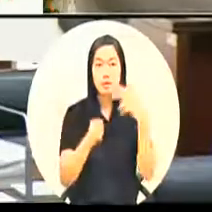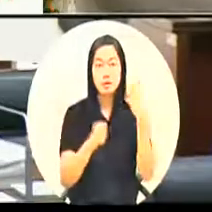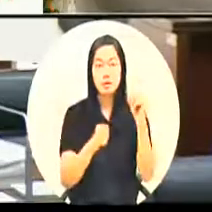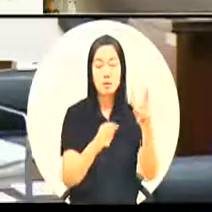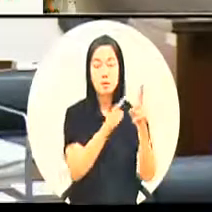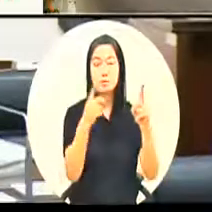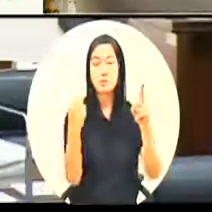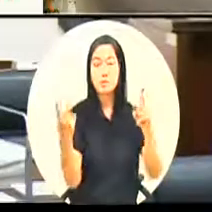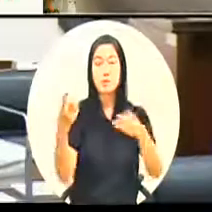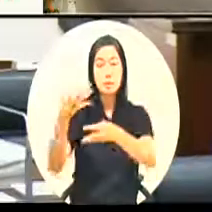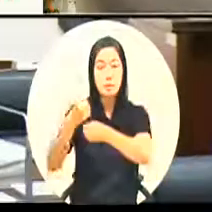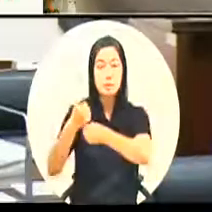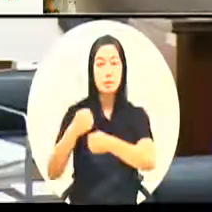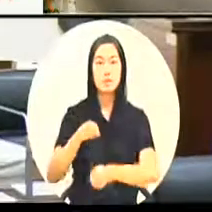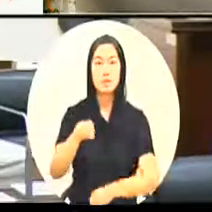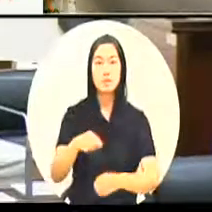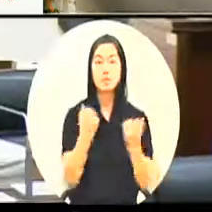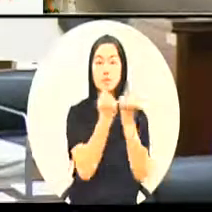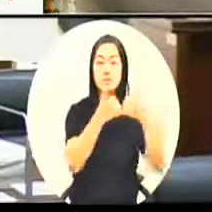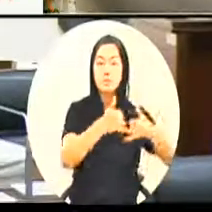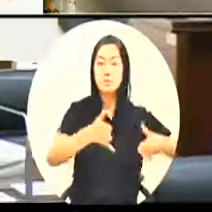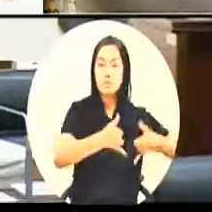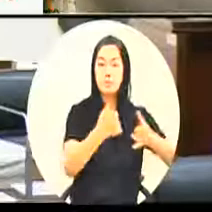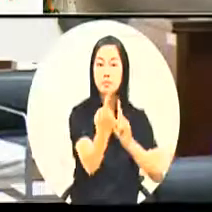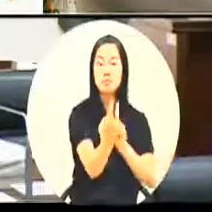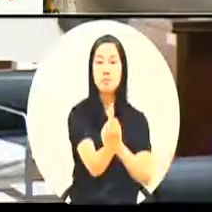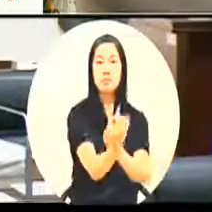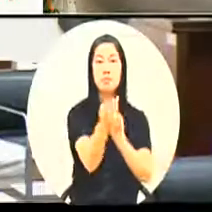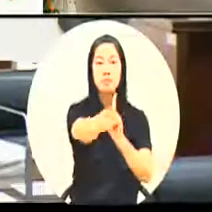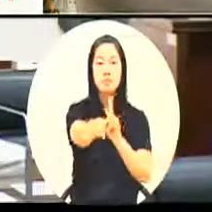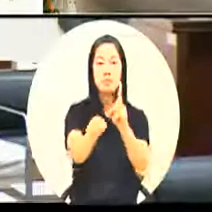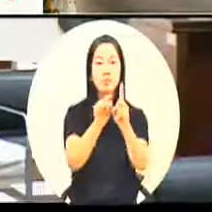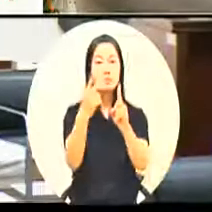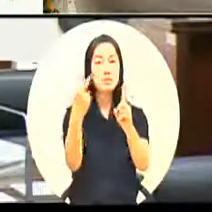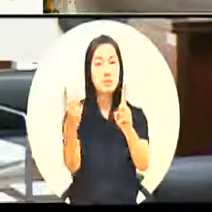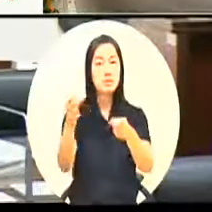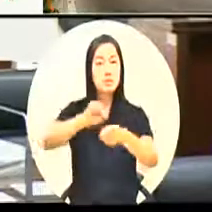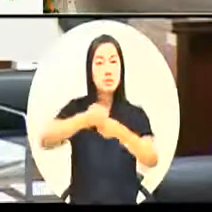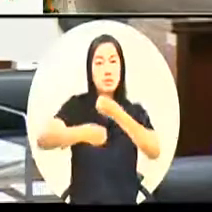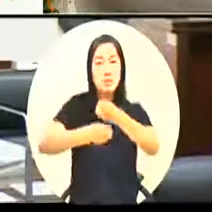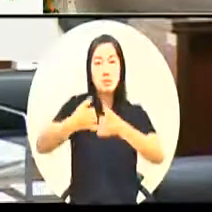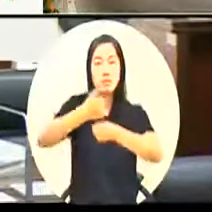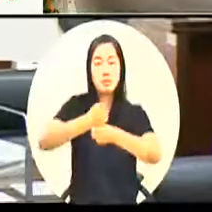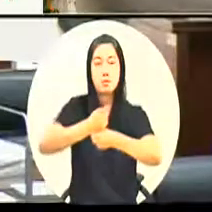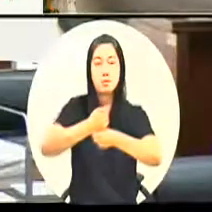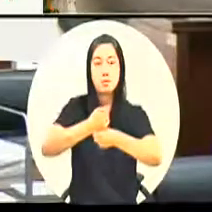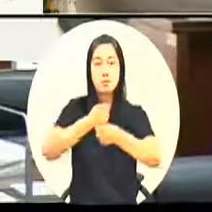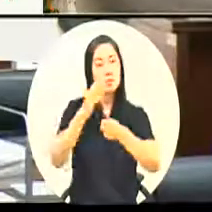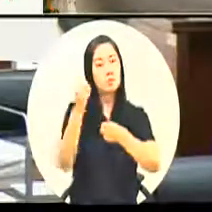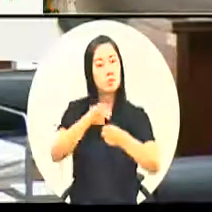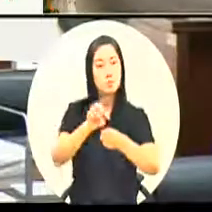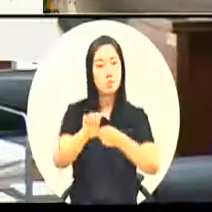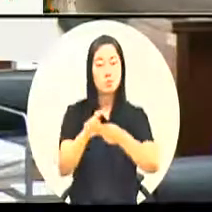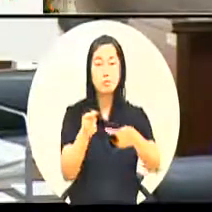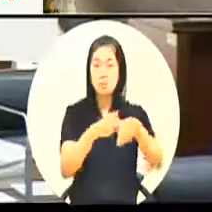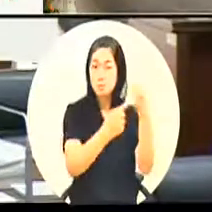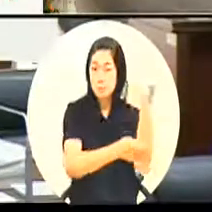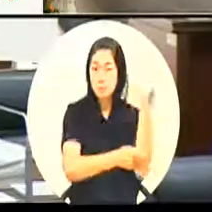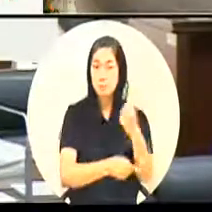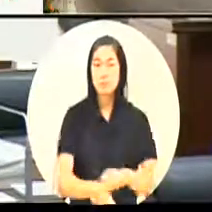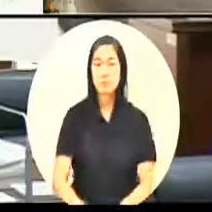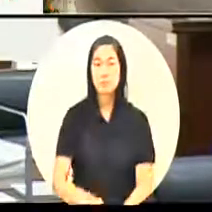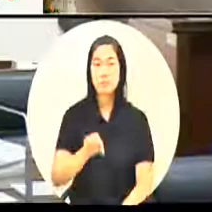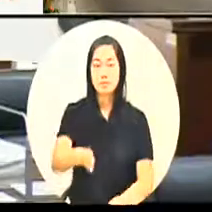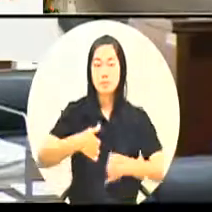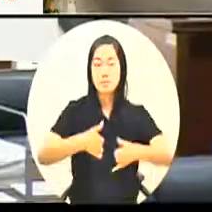做一之一德民路，对面的叫做一之二的加昌路，拢四十米的，进去加工区的。这个还没破